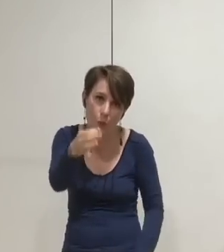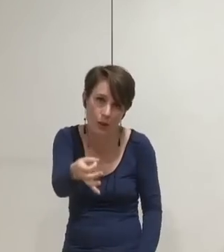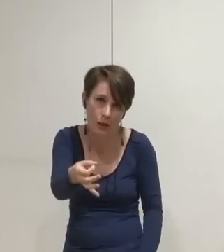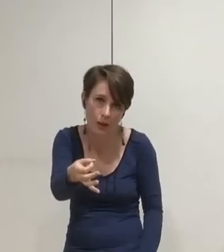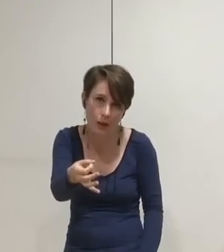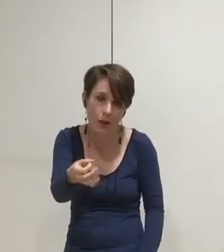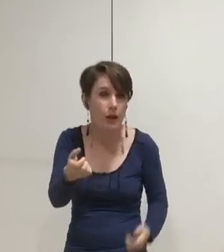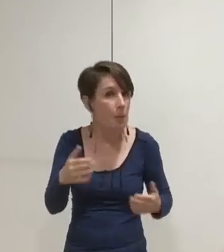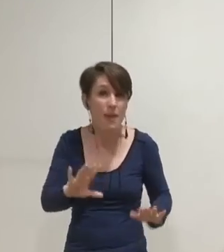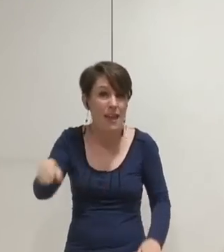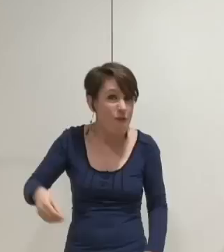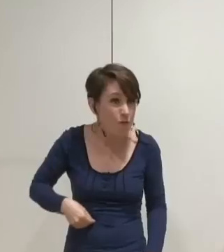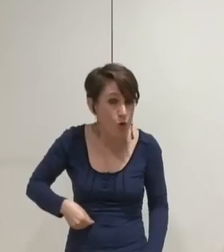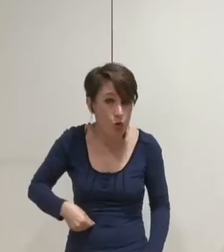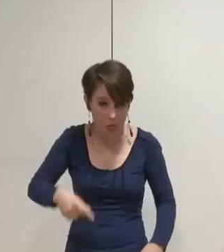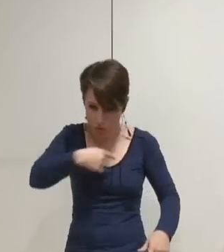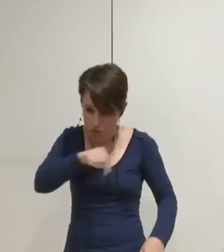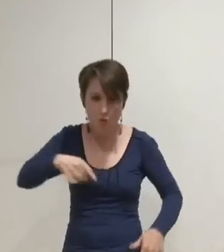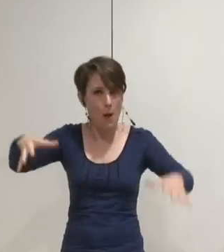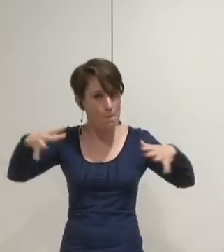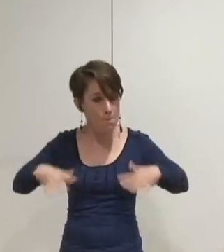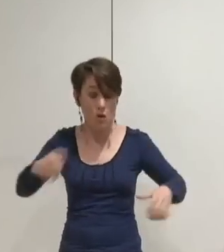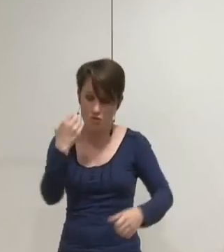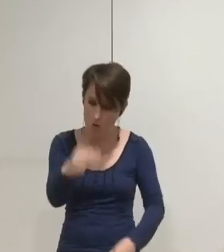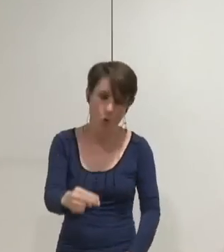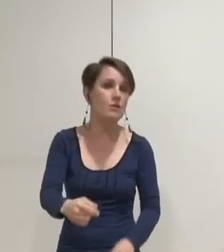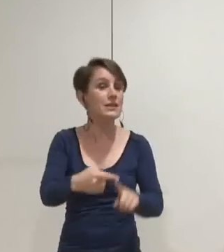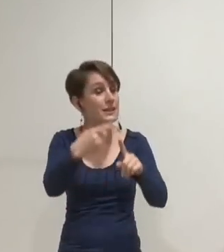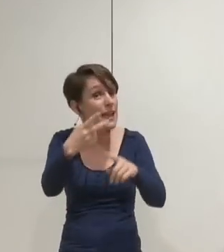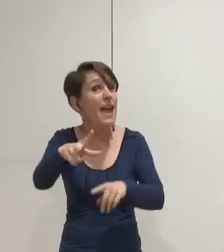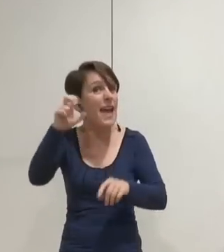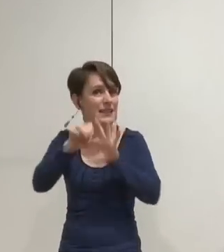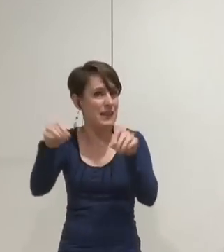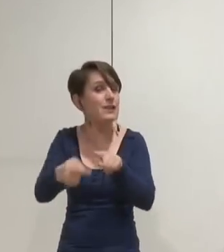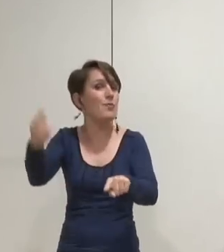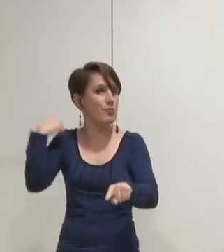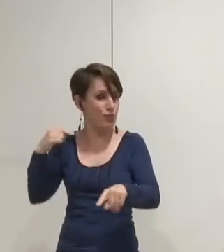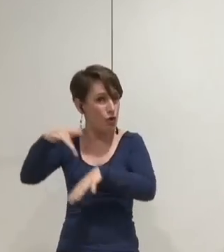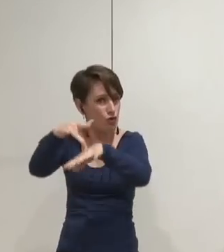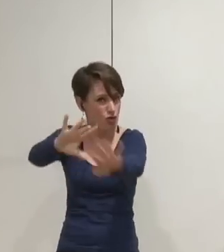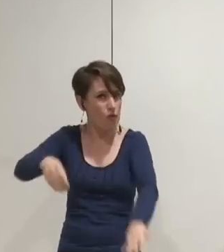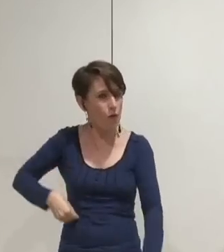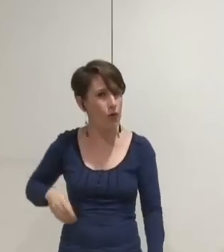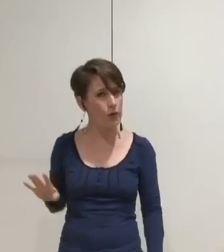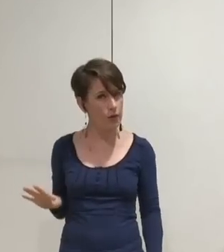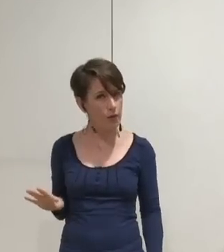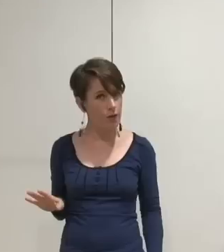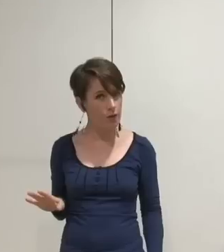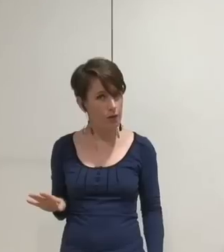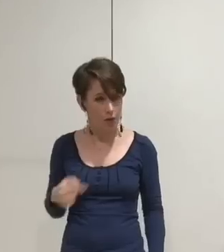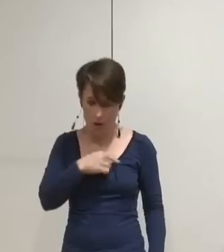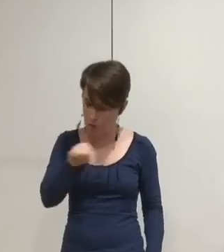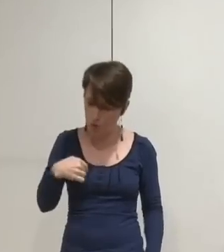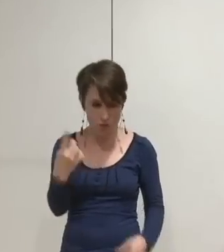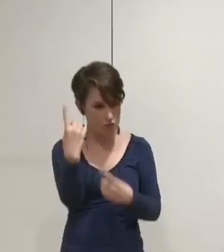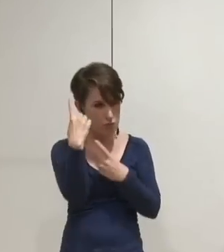assumer les fautes passé non et c'est pour dénoncer le poids de ces erreurs passées dans cette situation que c